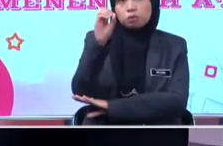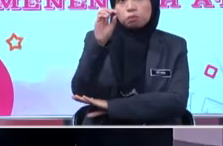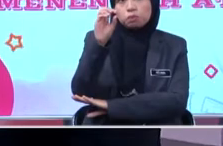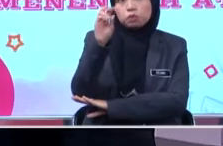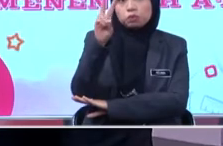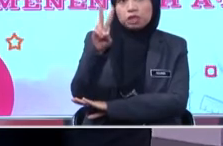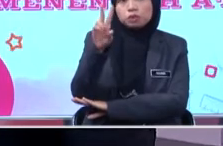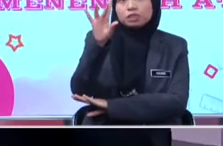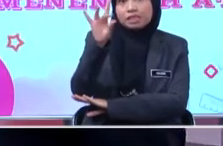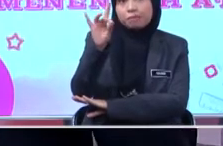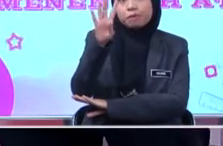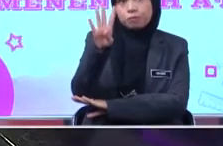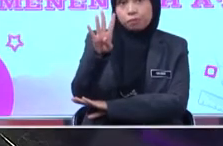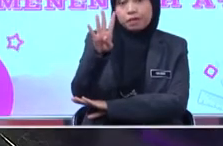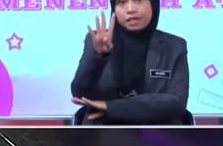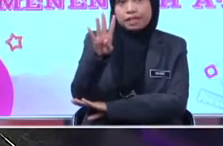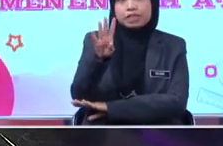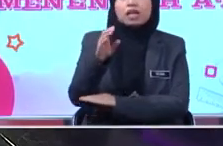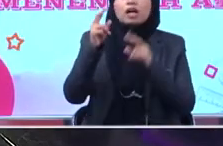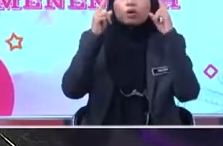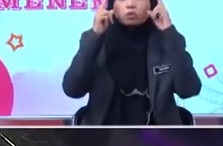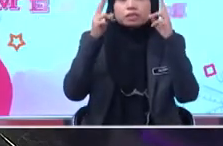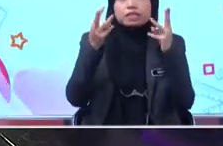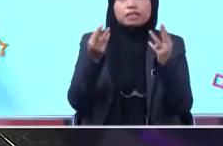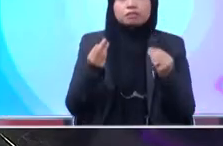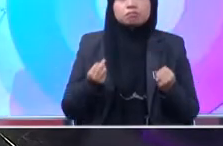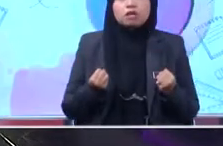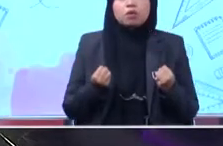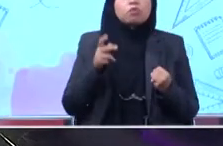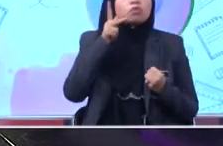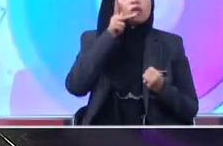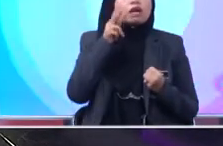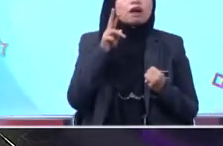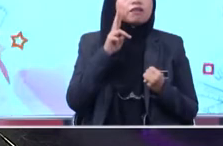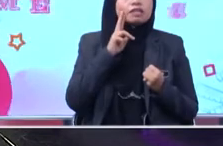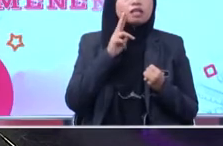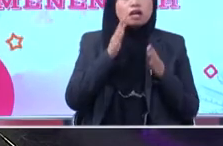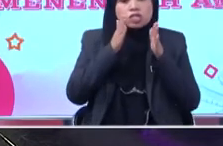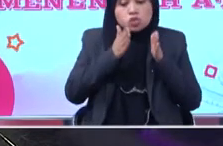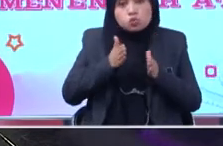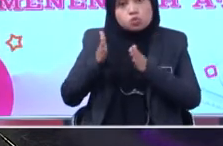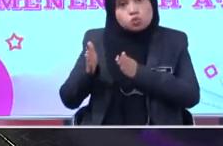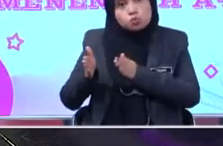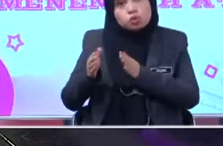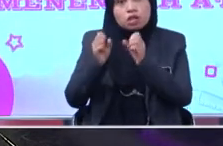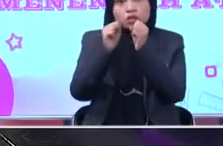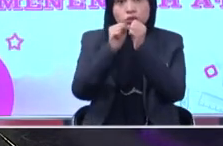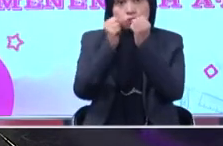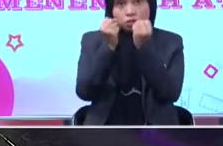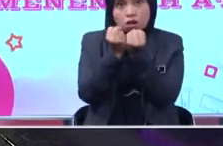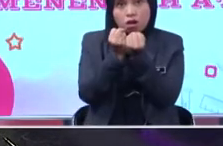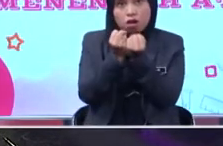284 bisanya minta Rina untuk menyusun surah al-baqarah ayat